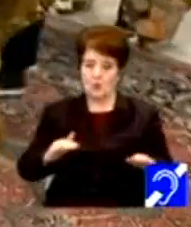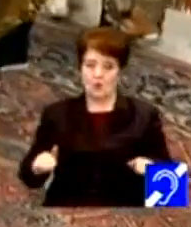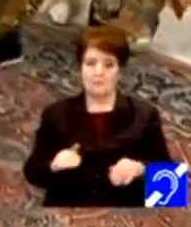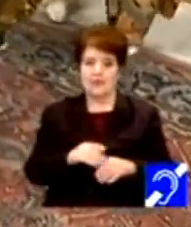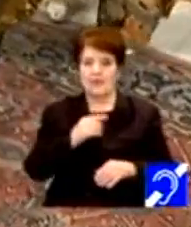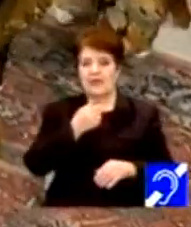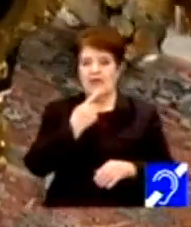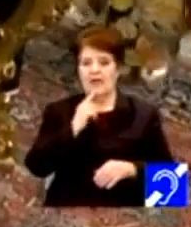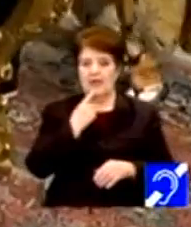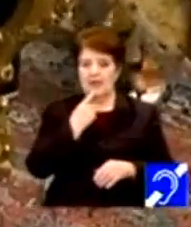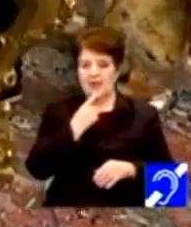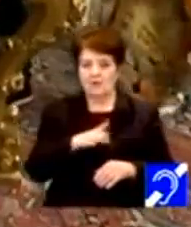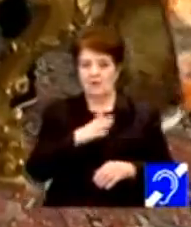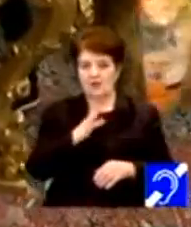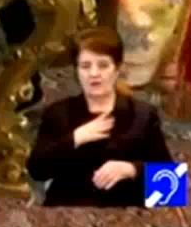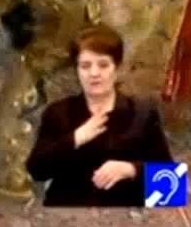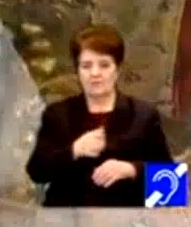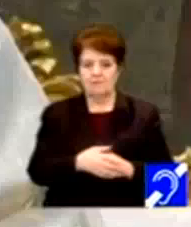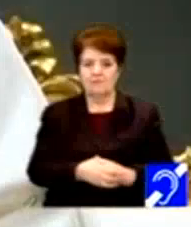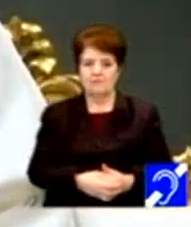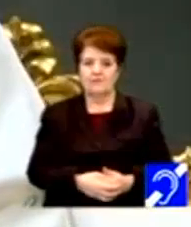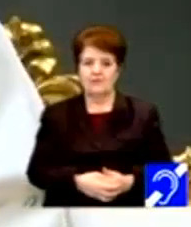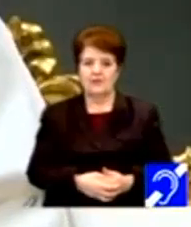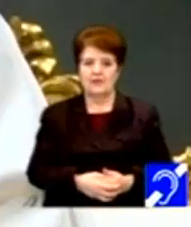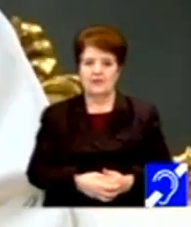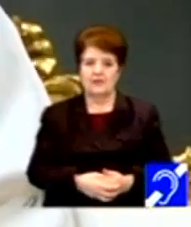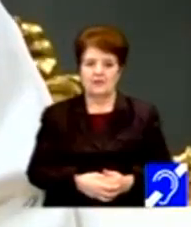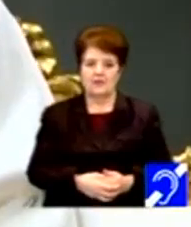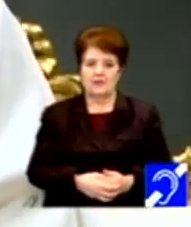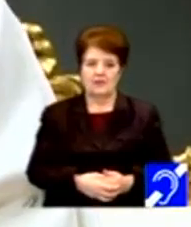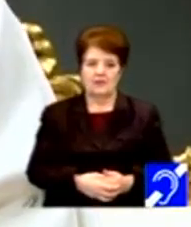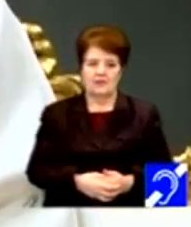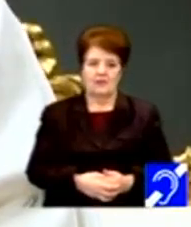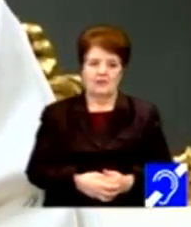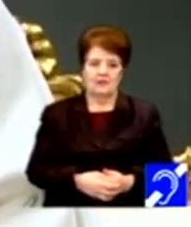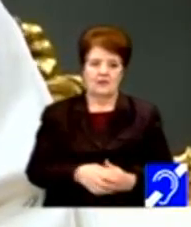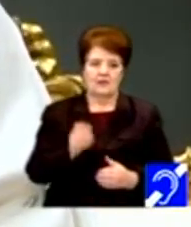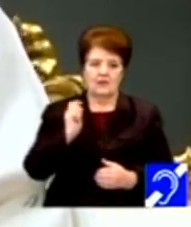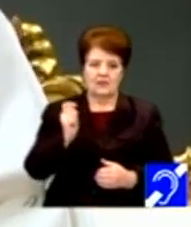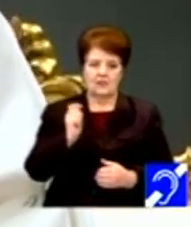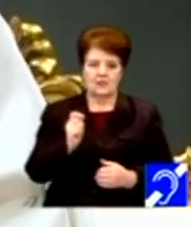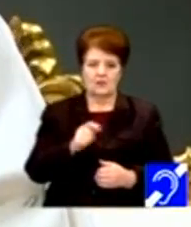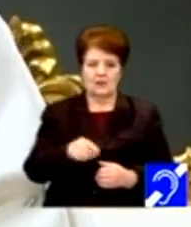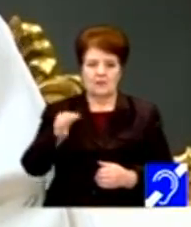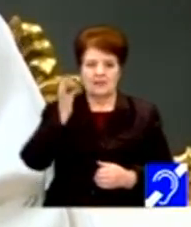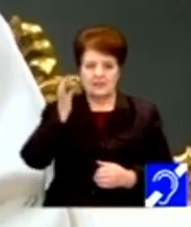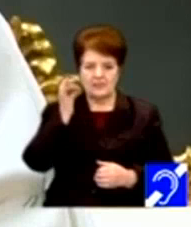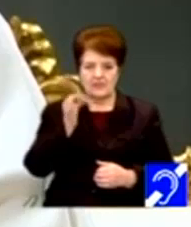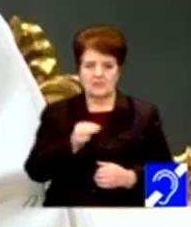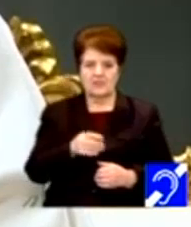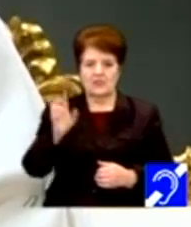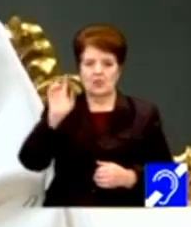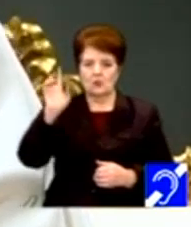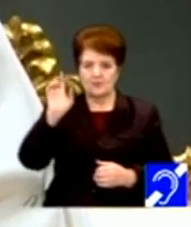greu încercate, ca Irak, Uganda sau Venezuela. Natale ci ricorda che Dio continua ad amare ogni uomo,